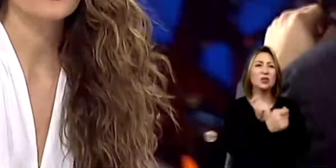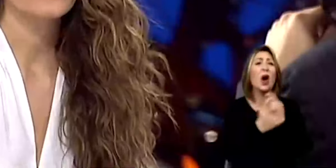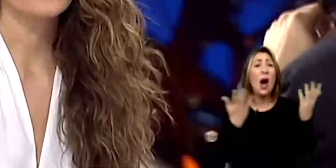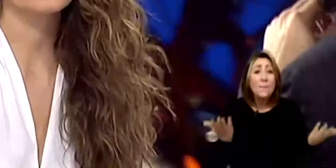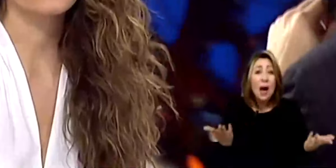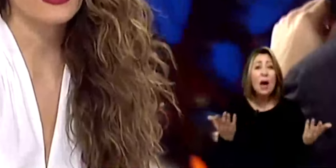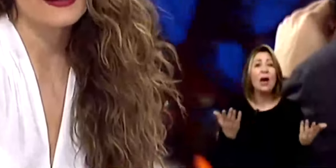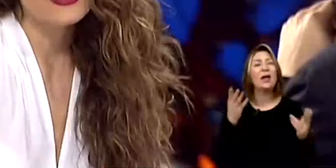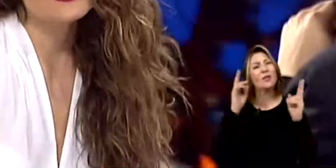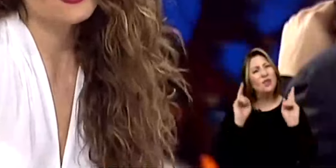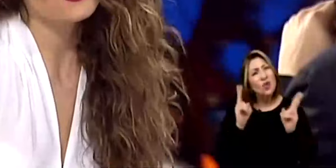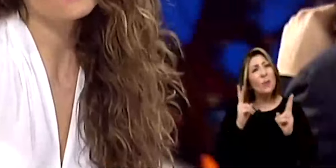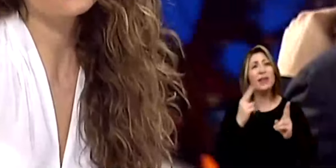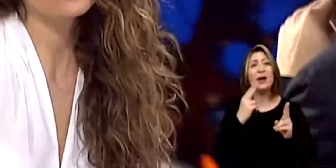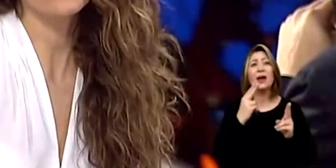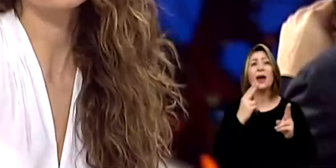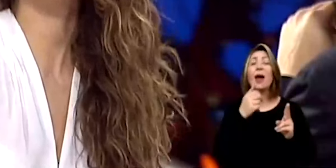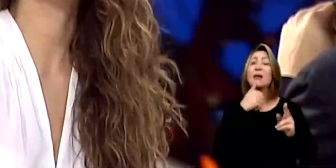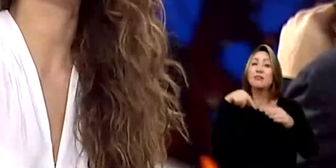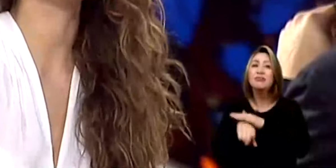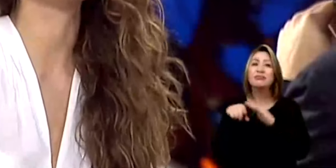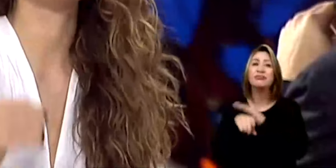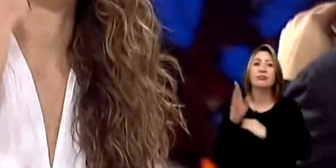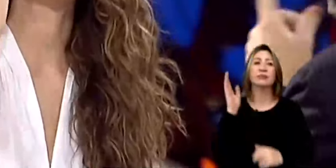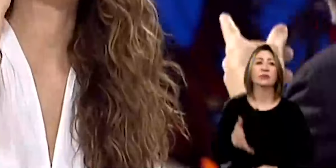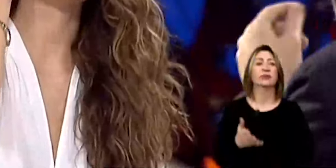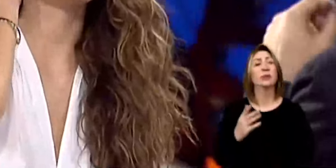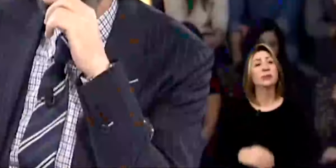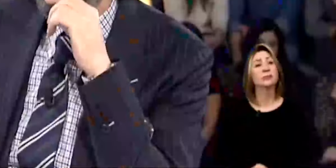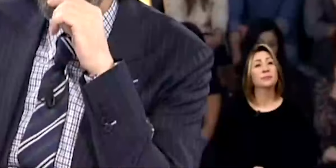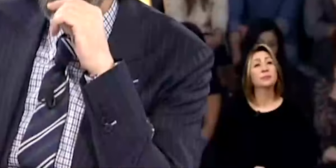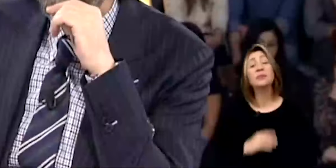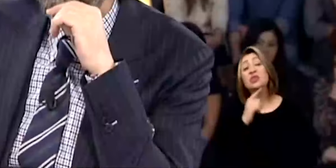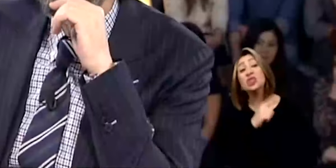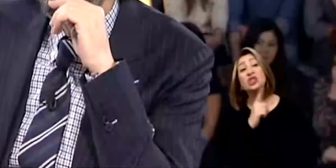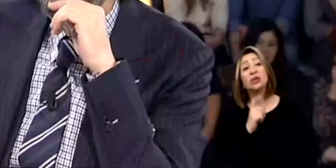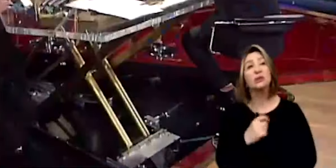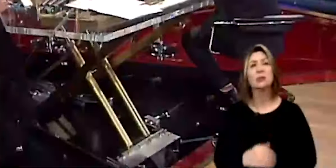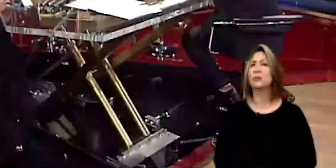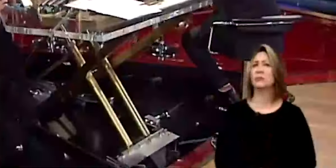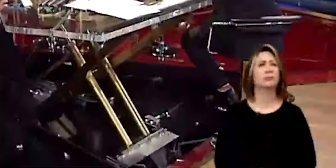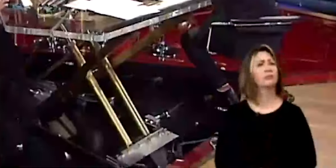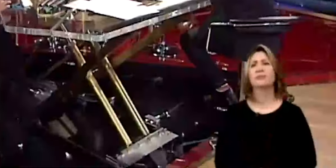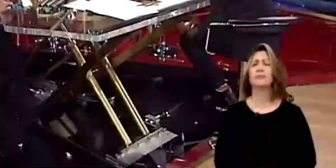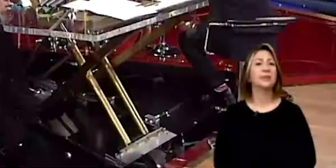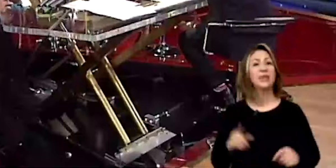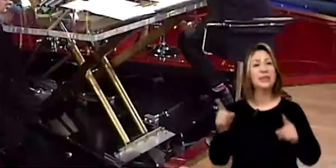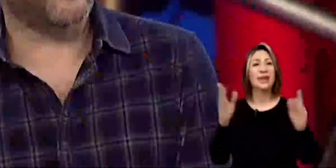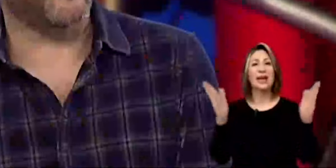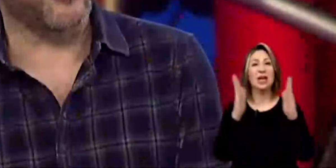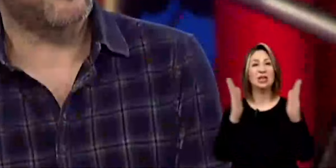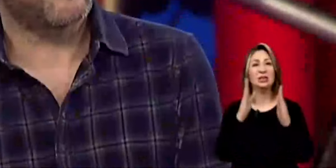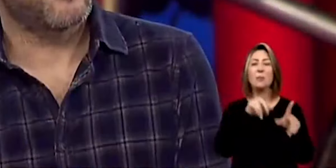ama... genellikle kadınlar aldatılıyor hala diye düşünüyorum. Bay J, sizce efendim? Yok efendim, iki tarafta karşılıklı yeteri